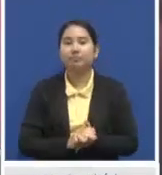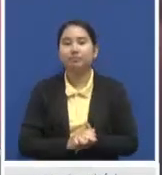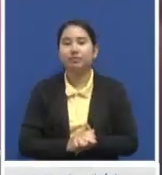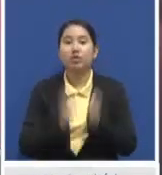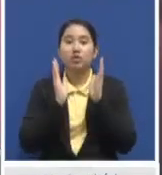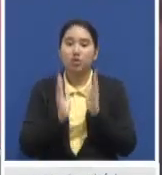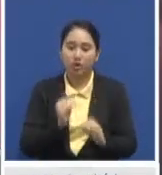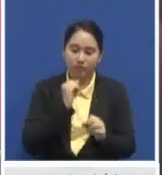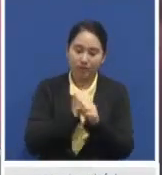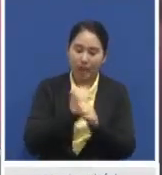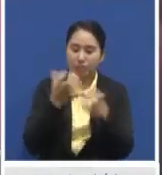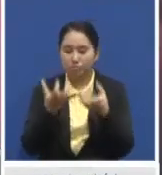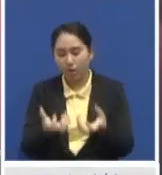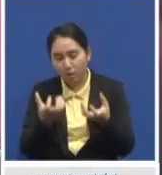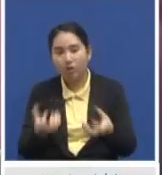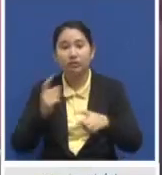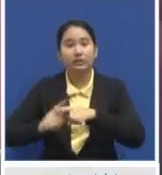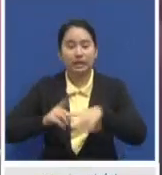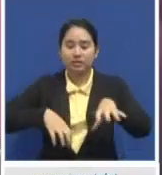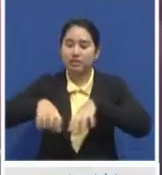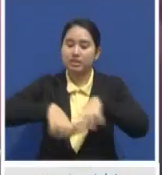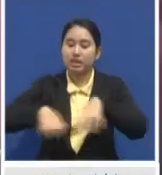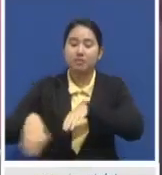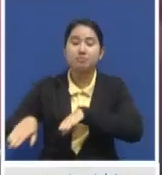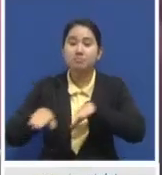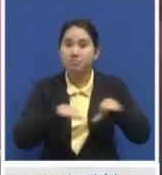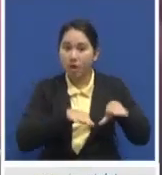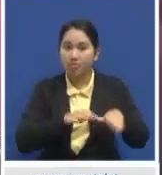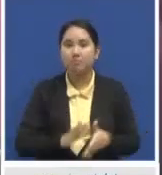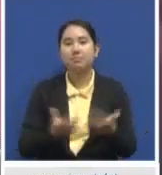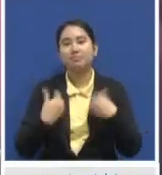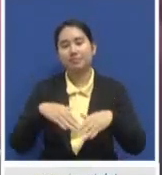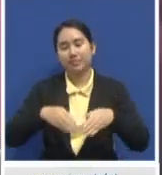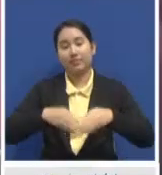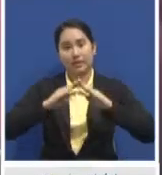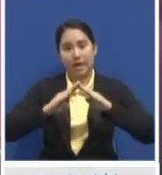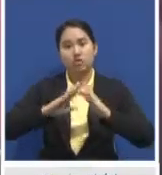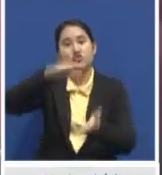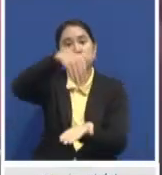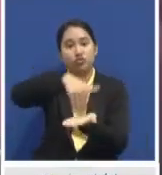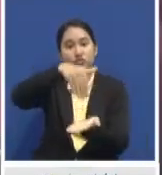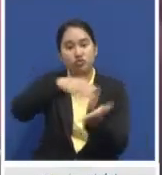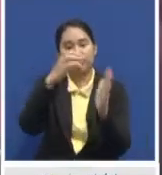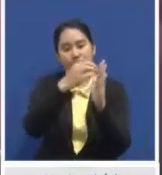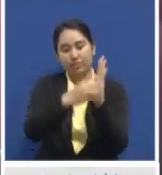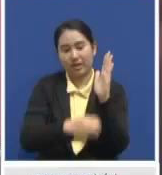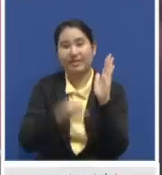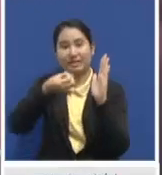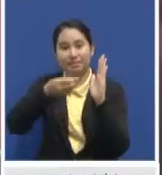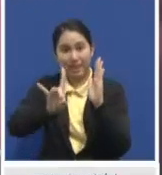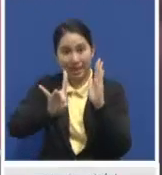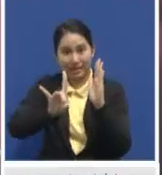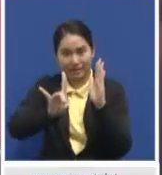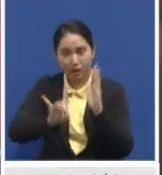นด้วยและยุทธอุปกรณ์ด้วยอุปกรณ์ด้วยเราจึงจัดเป็นศูนย์ป้องกันภัยไว้ทั่วประเทศ18แห่งแต่ละศูนย์